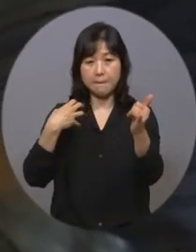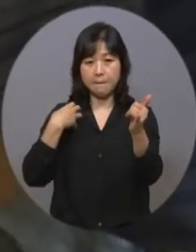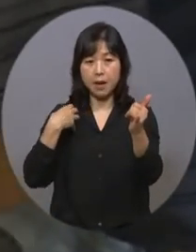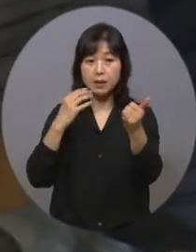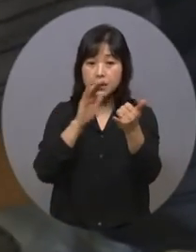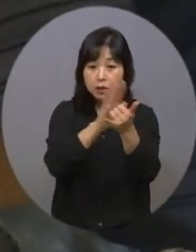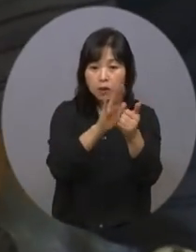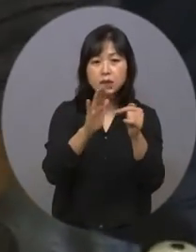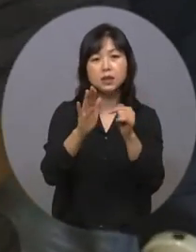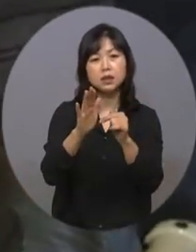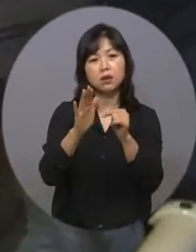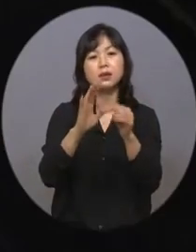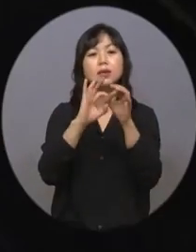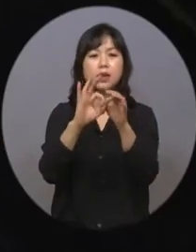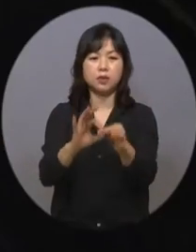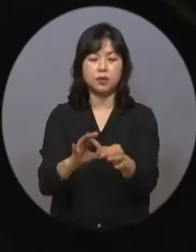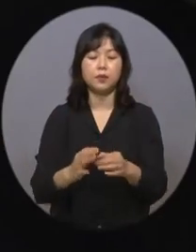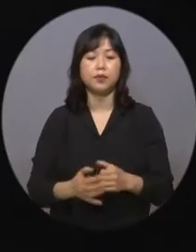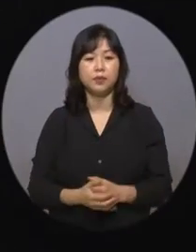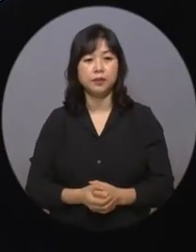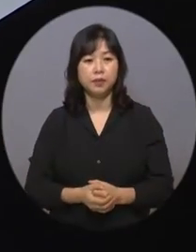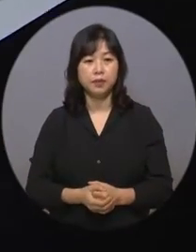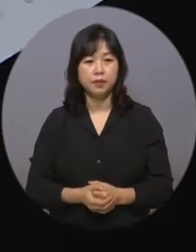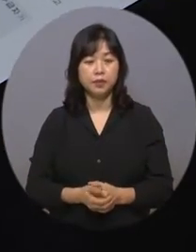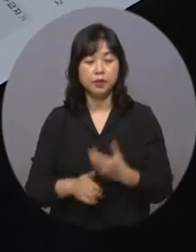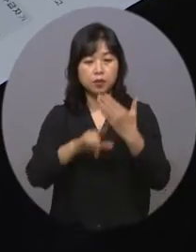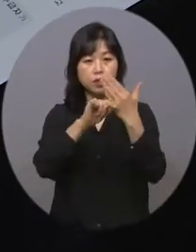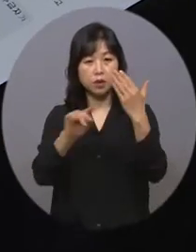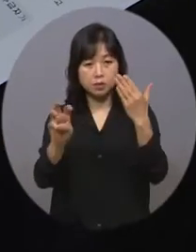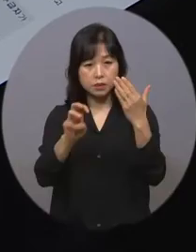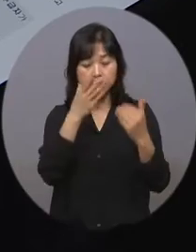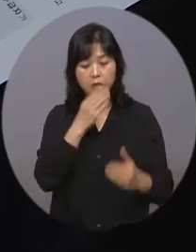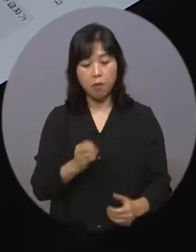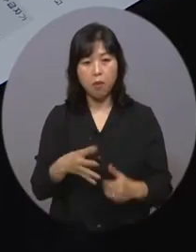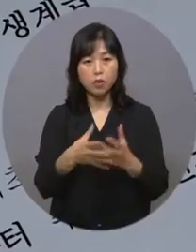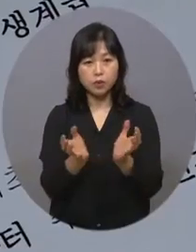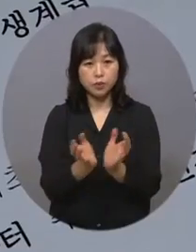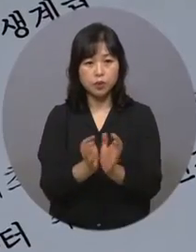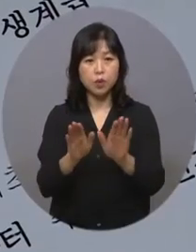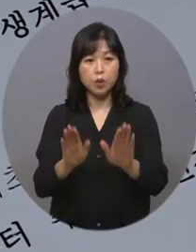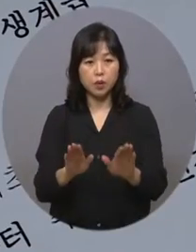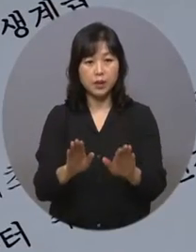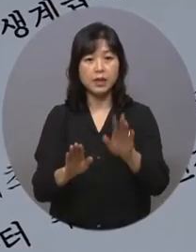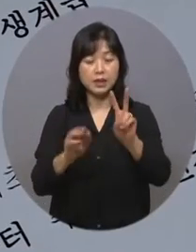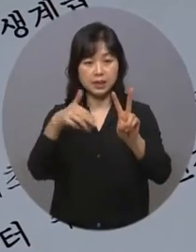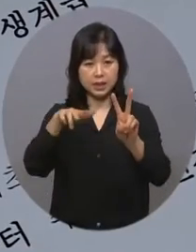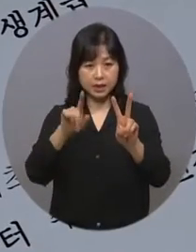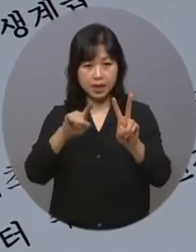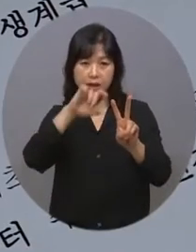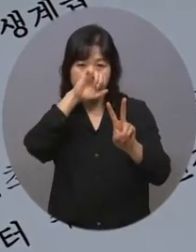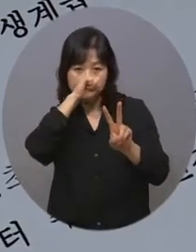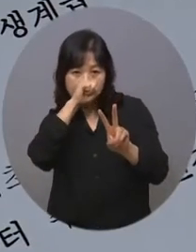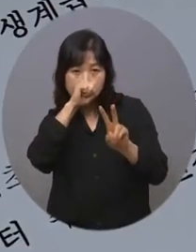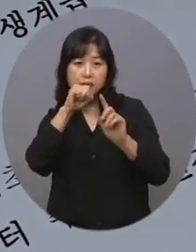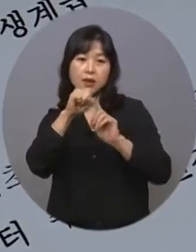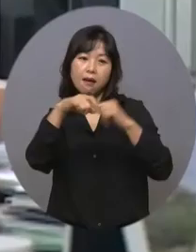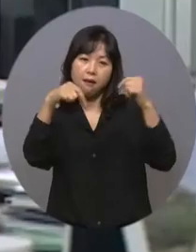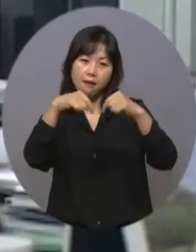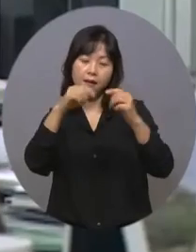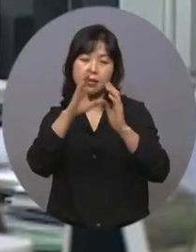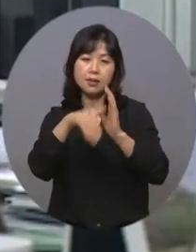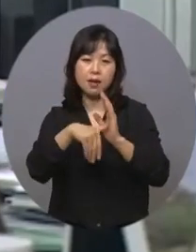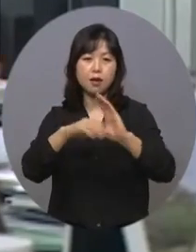지속 적용됩니다 9월 30일 보건복지부는 올해 2차 추경 과정을 통해 국회 동의를 얻어